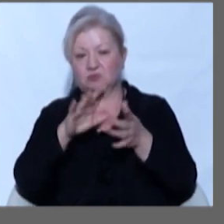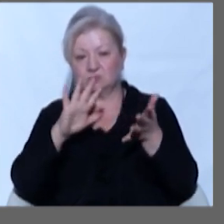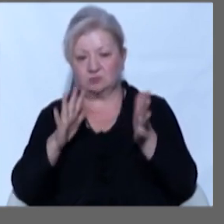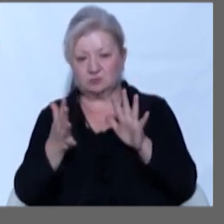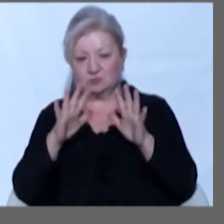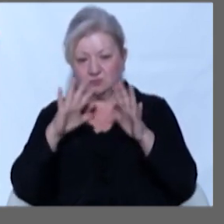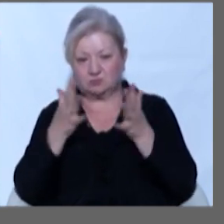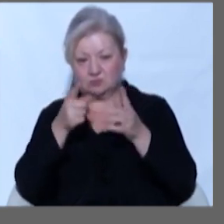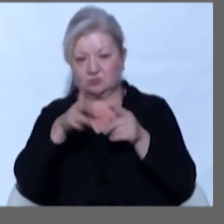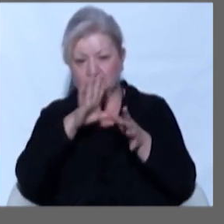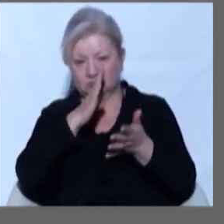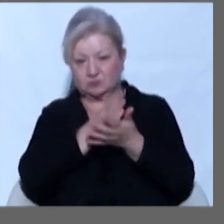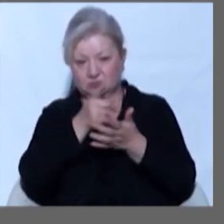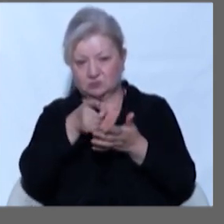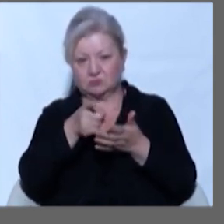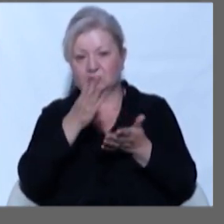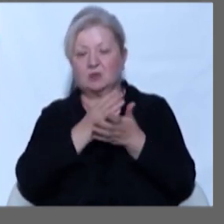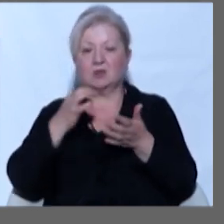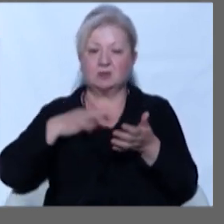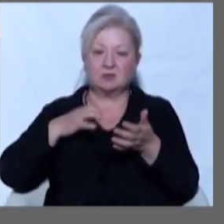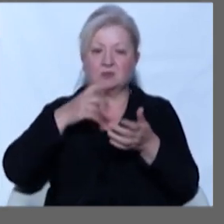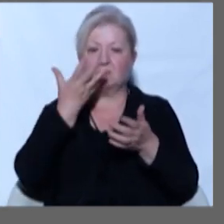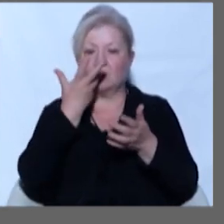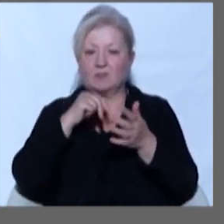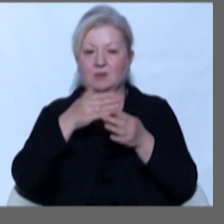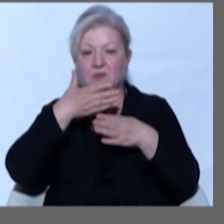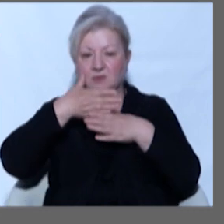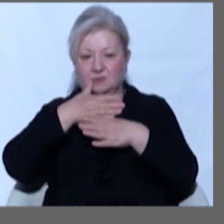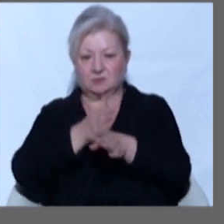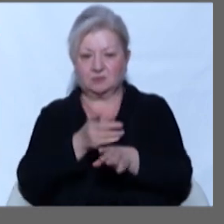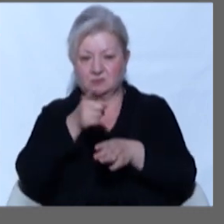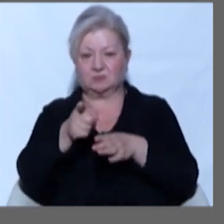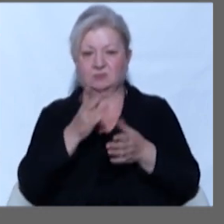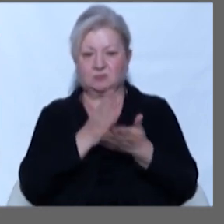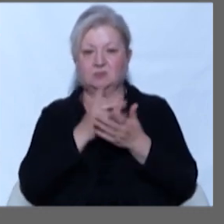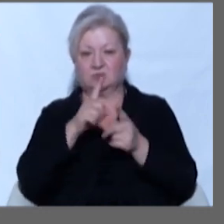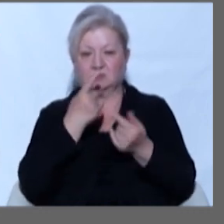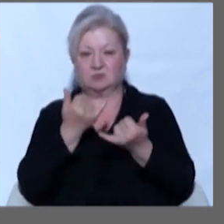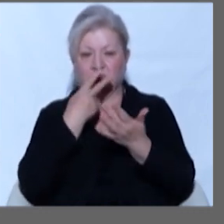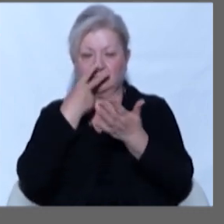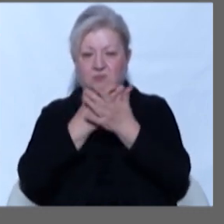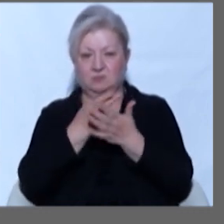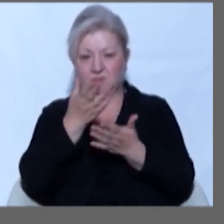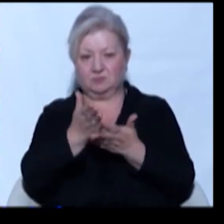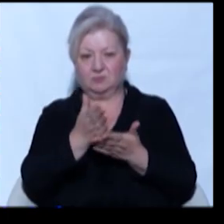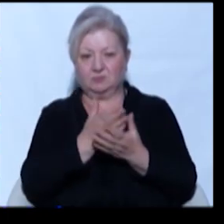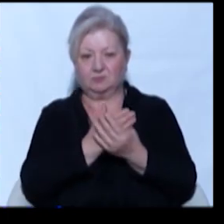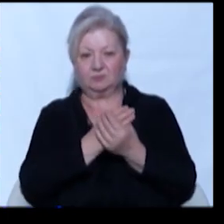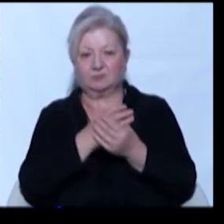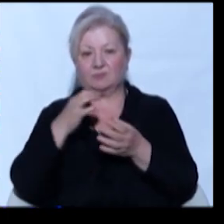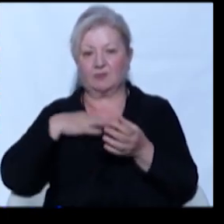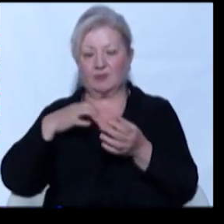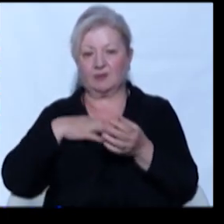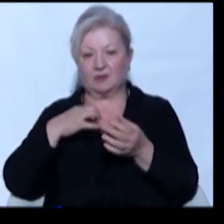სინათლის დისპერსიას, ანუ თეთრი სინათლის ფერებად დაშლას. რასაც ახლა ვიხილავთ. თეთრი